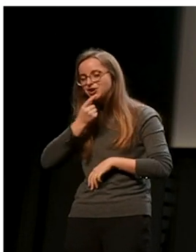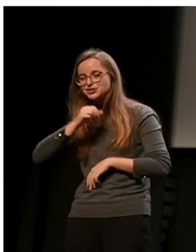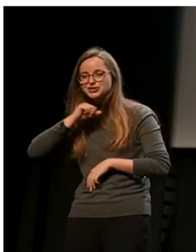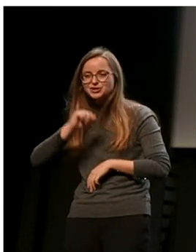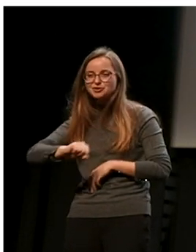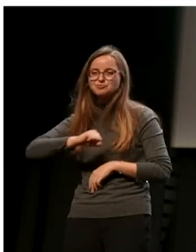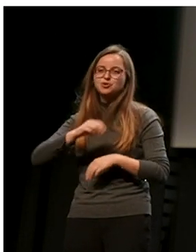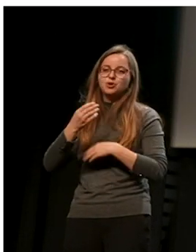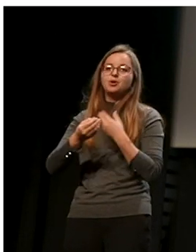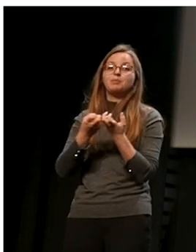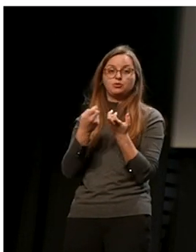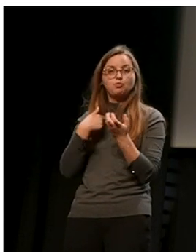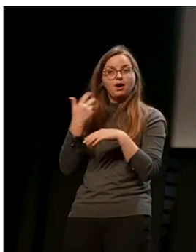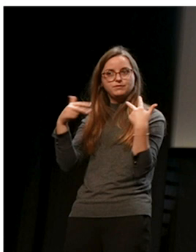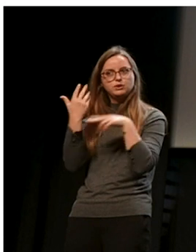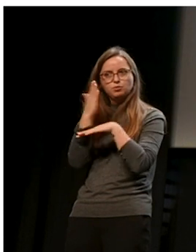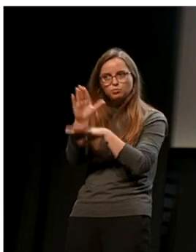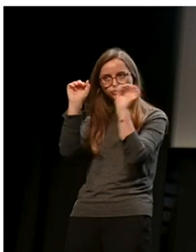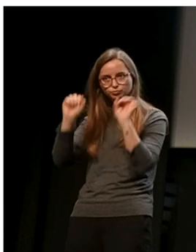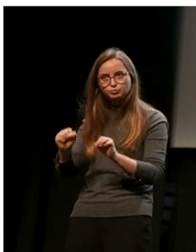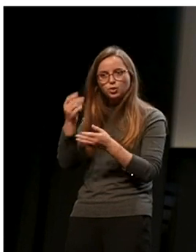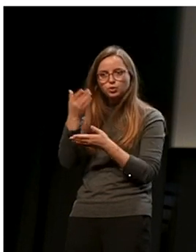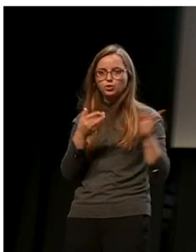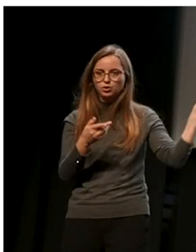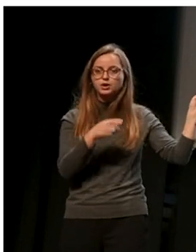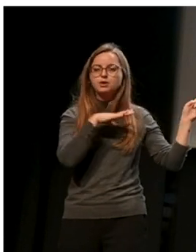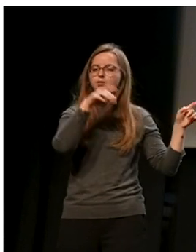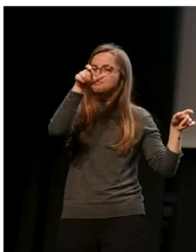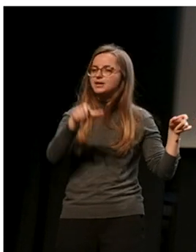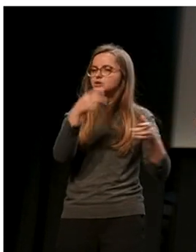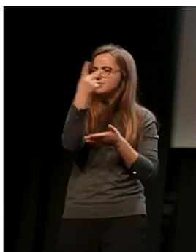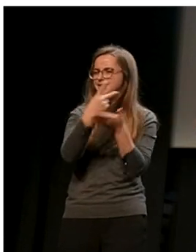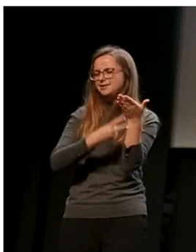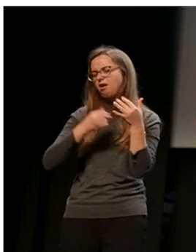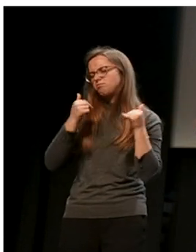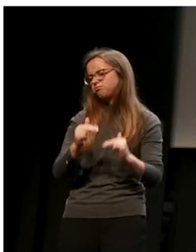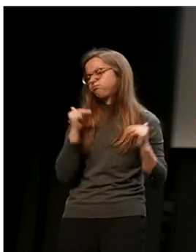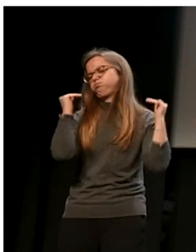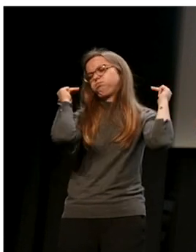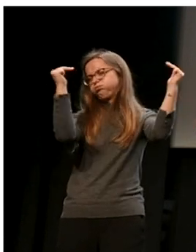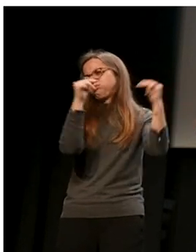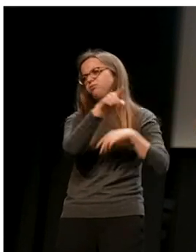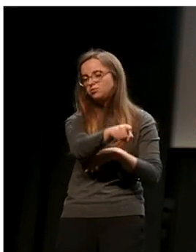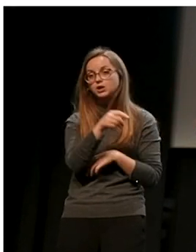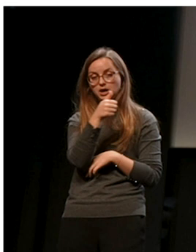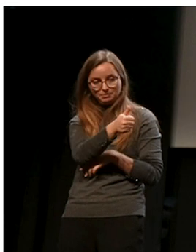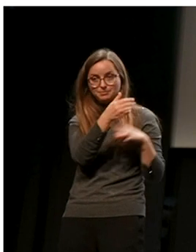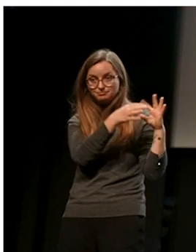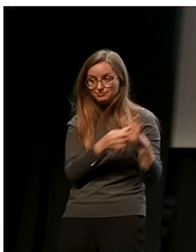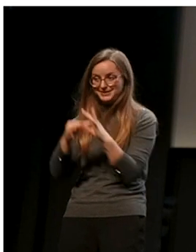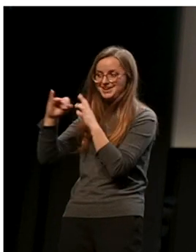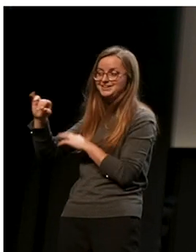je vais me poster une petite vidéo là-dessus, je l'ai enregistrée. Une super illustratrice, là, elle m'a montré ce qu'elle a fait. Elle a commencé à travailler avec des IA sur des systèmes, elle voulait faire